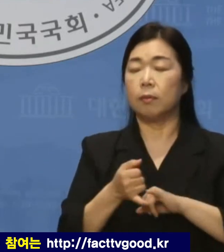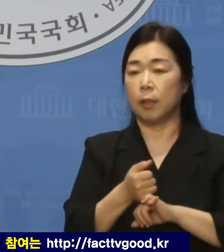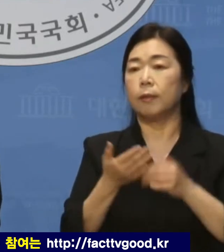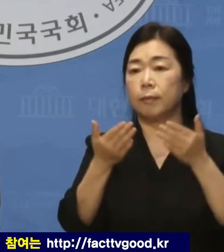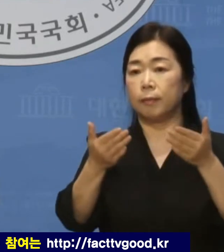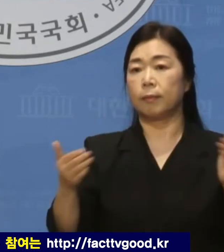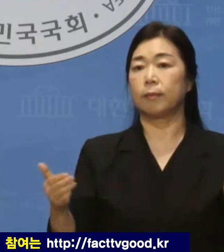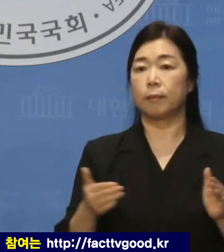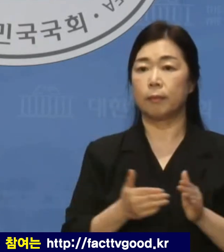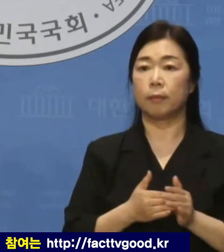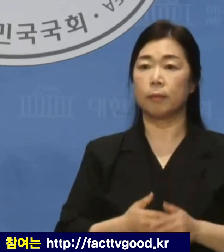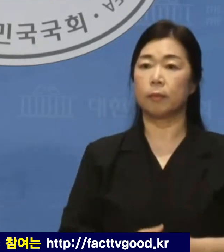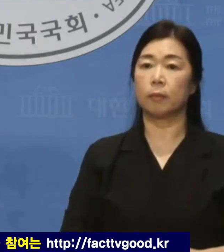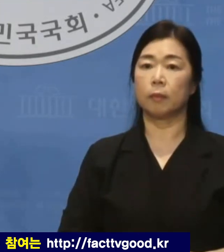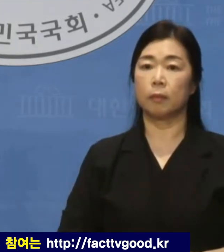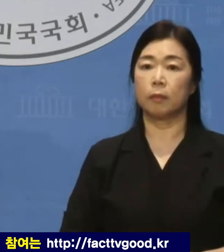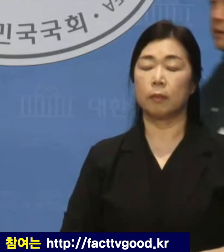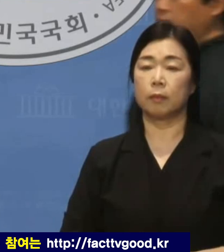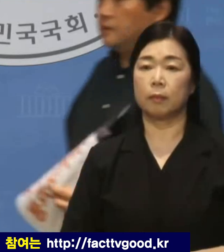고맙습니다.